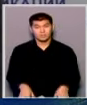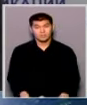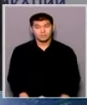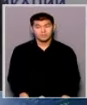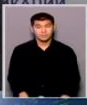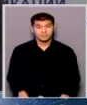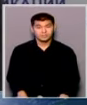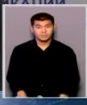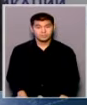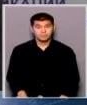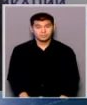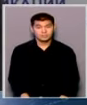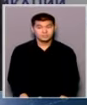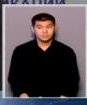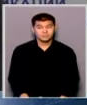ограничений.